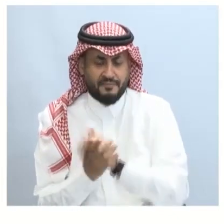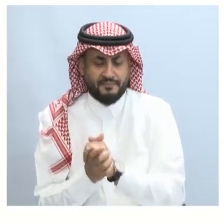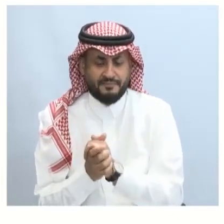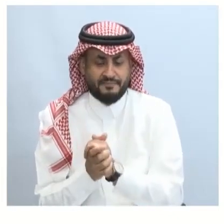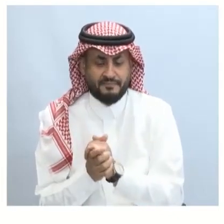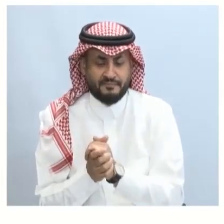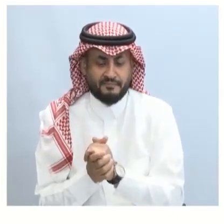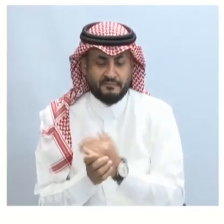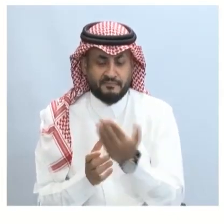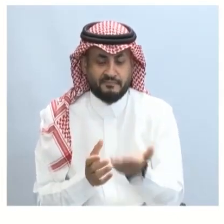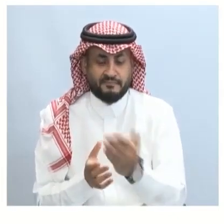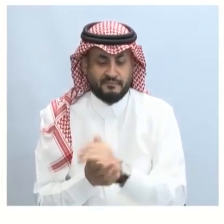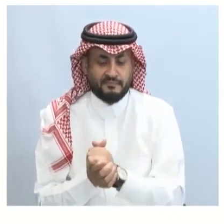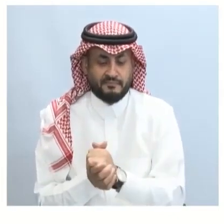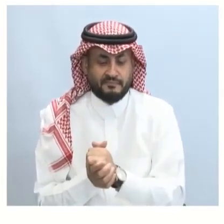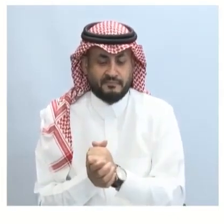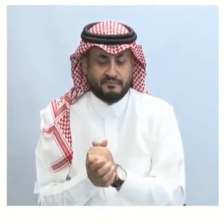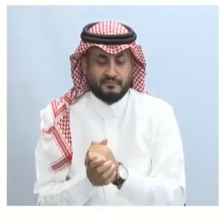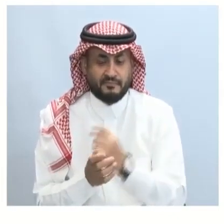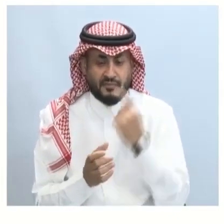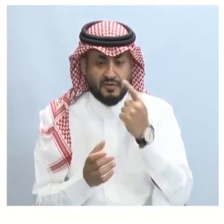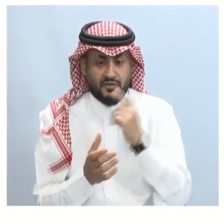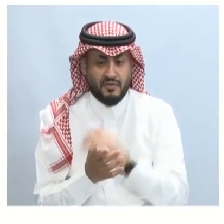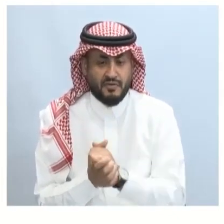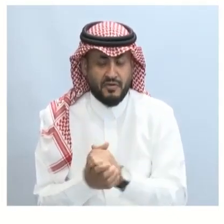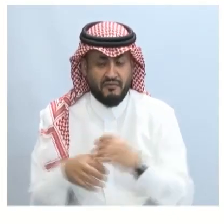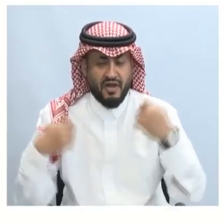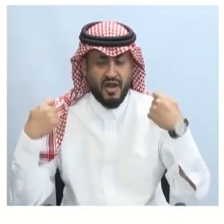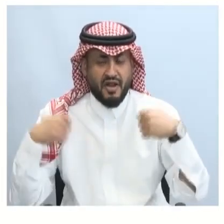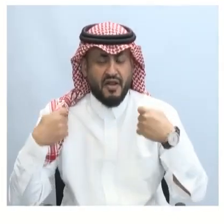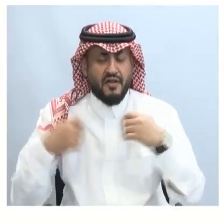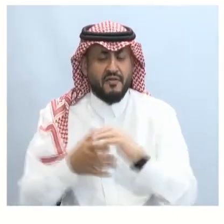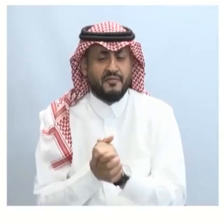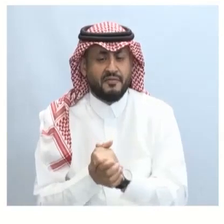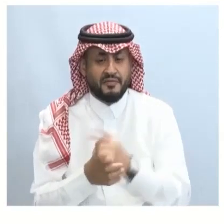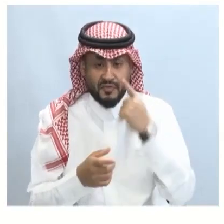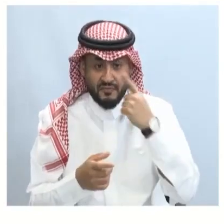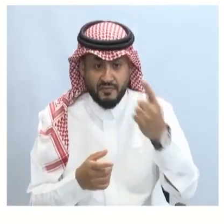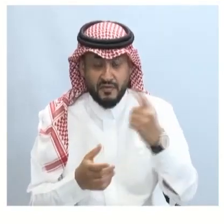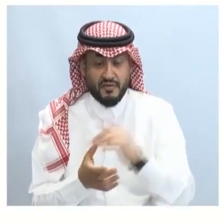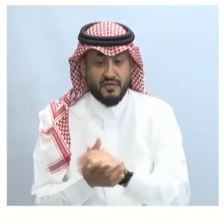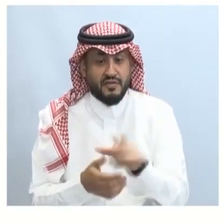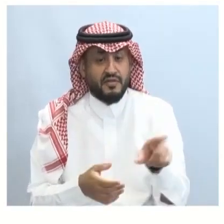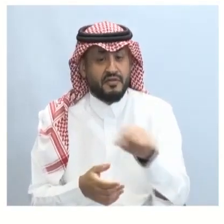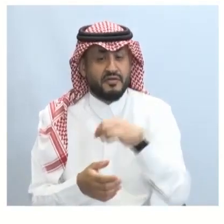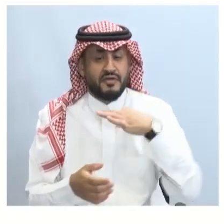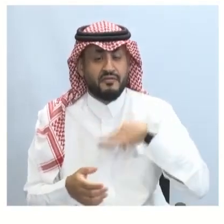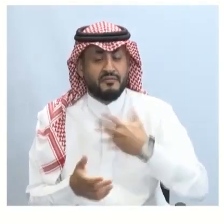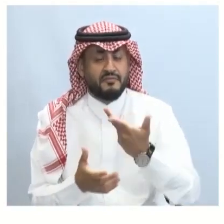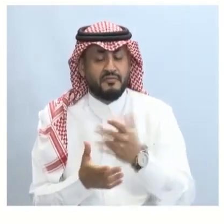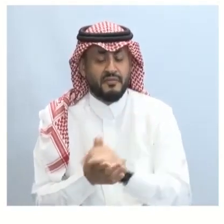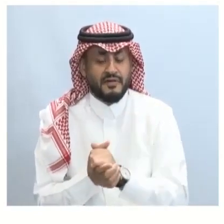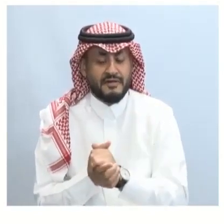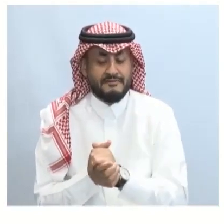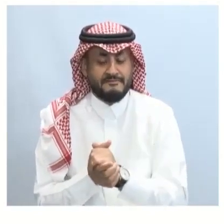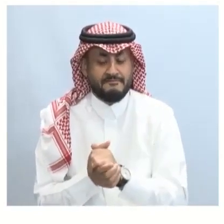ايضا الاستفاده من بعض الجهات الحكوميه المهتمه بهذا مثل البرنامج